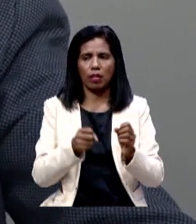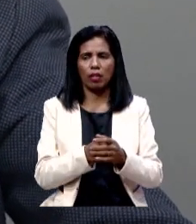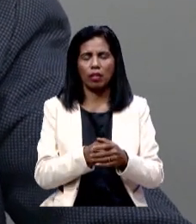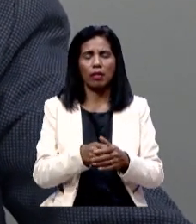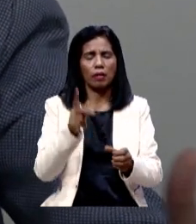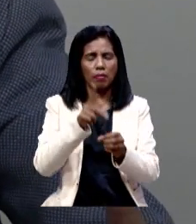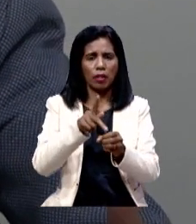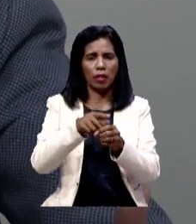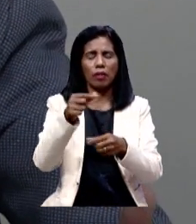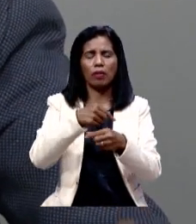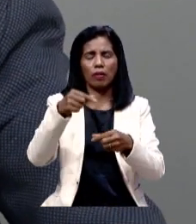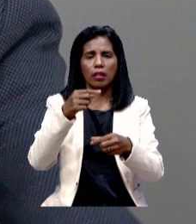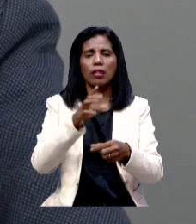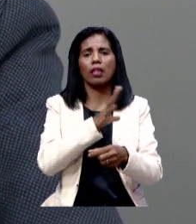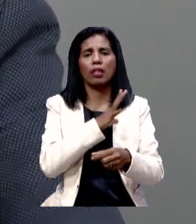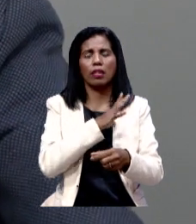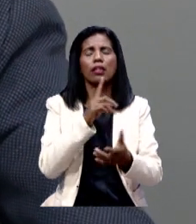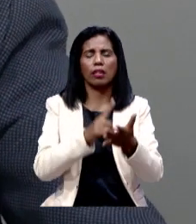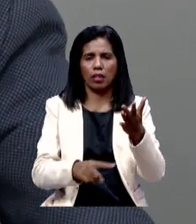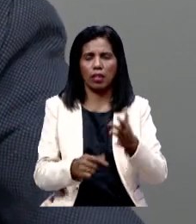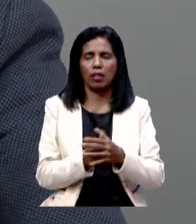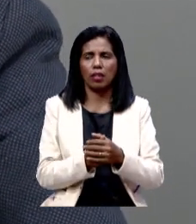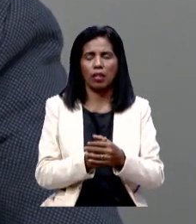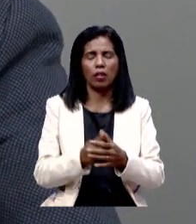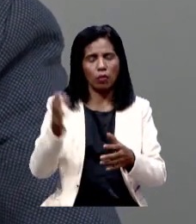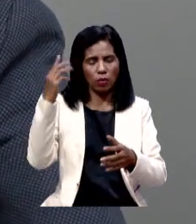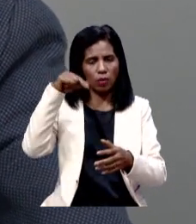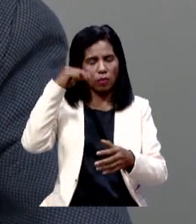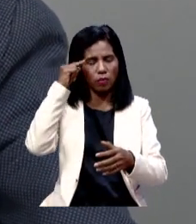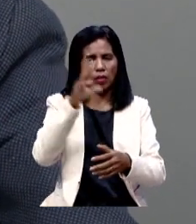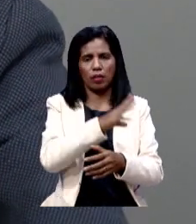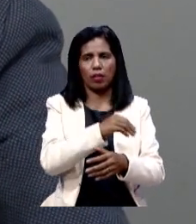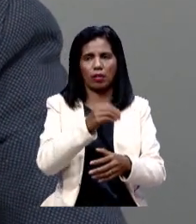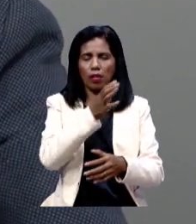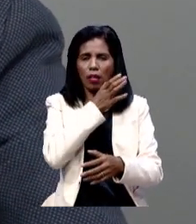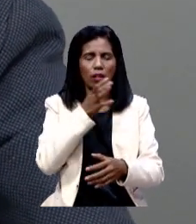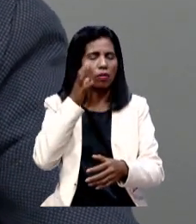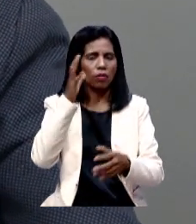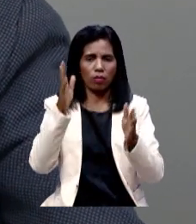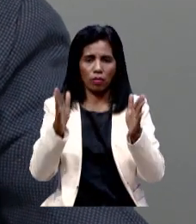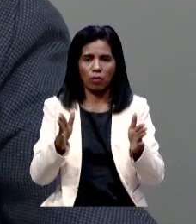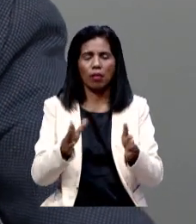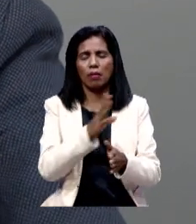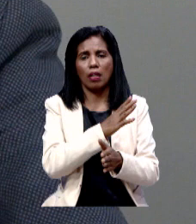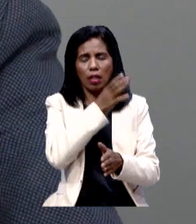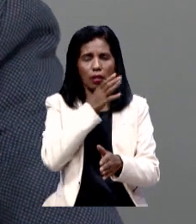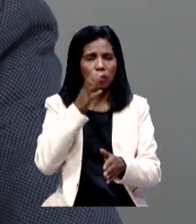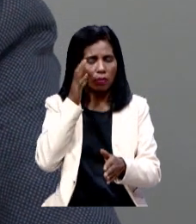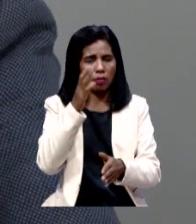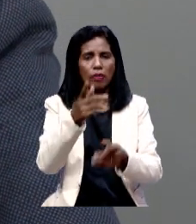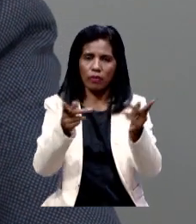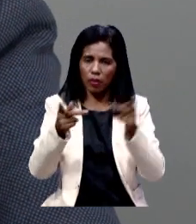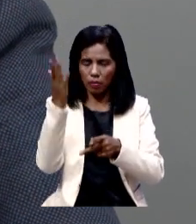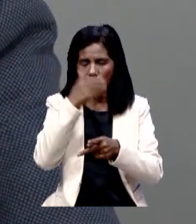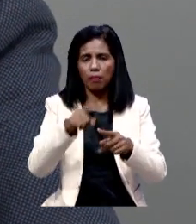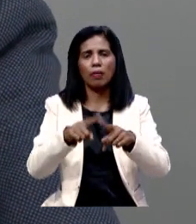gas, ita depende basaida. Bai-bain, governo hati ten alternativa ida, maka agricultura alternativa ida, maka turismo. Bai-bai,